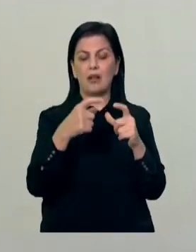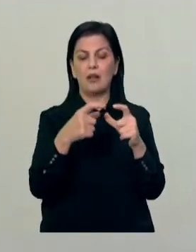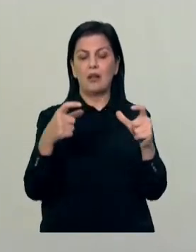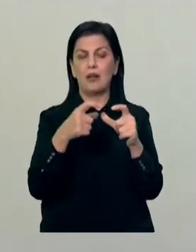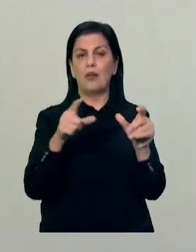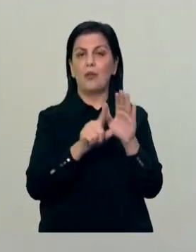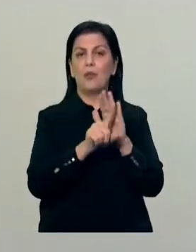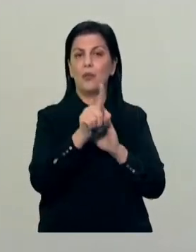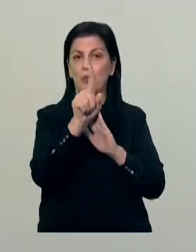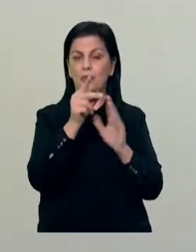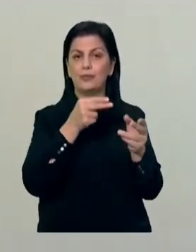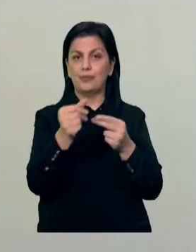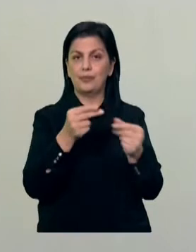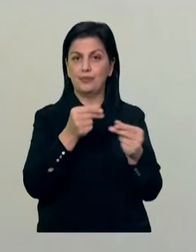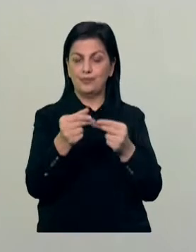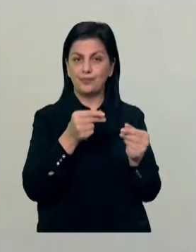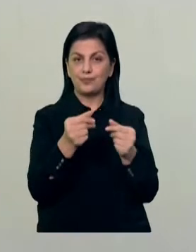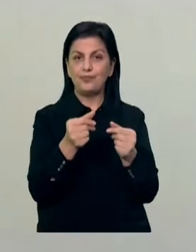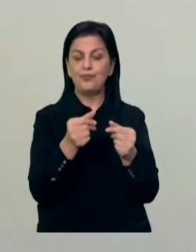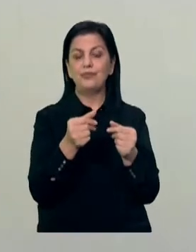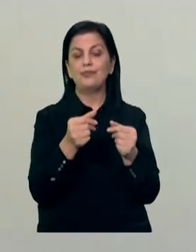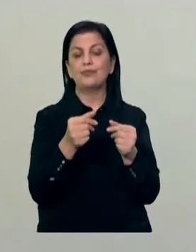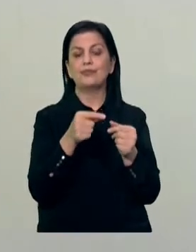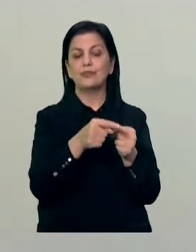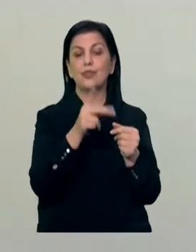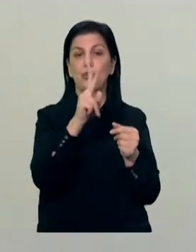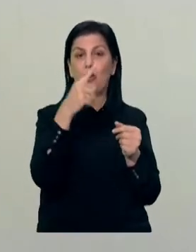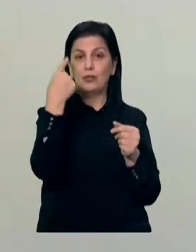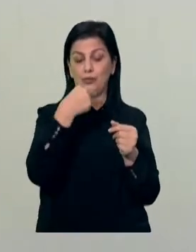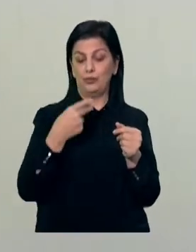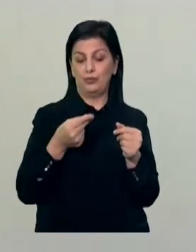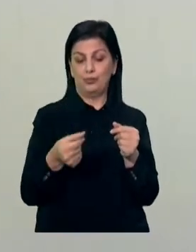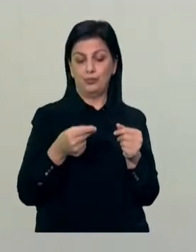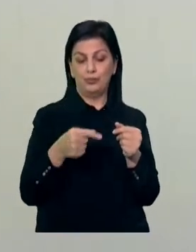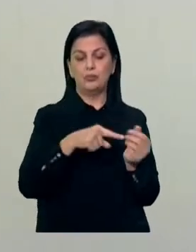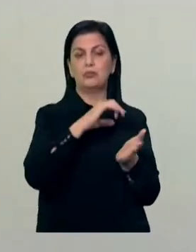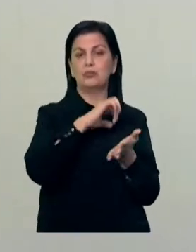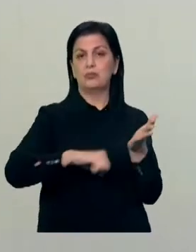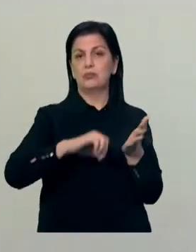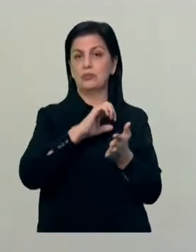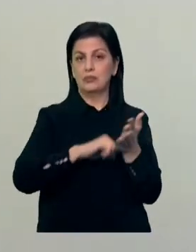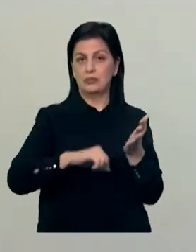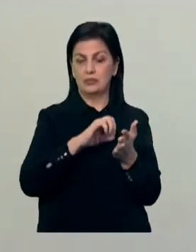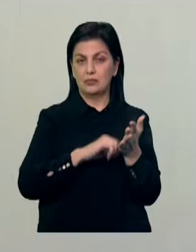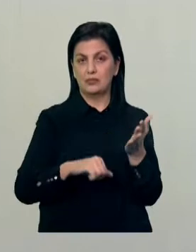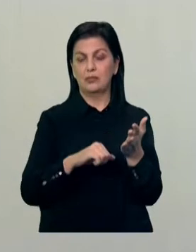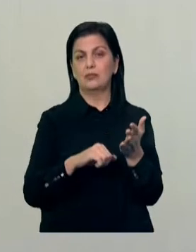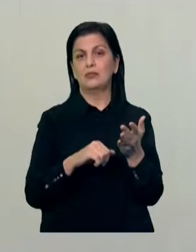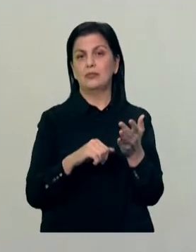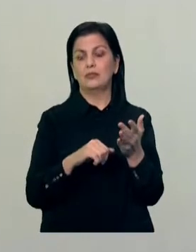kartlarla ödəniş zamanı bu ödəyicidən tutulur. Yəni, birbaşa olaraq ödəyicinin ödədiyi